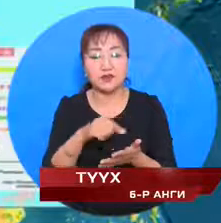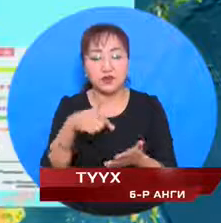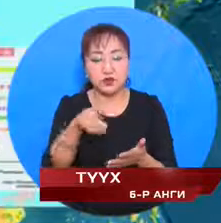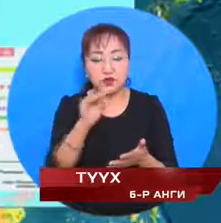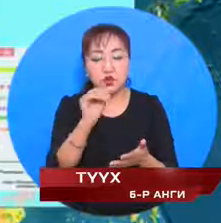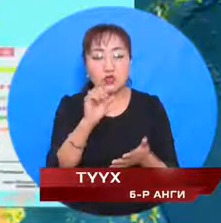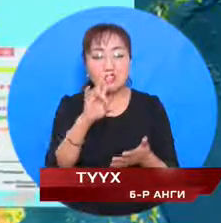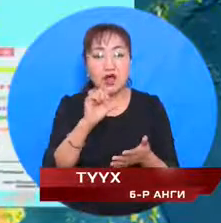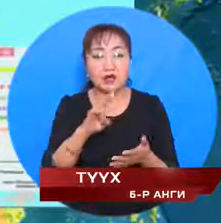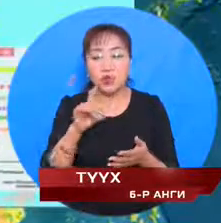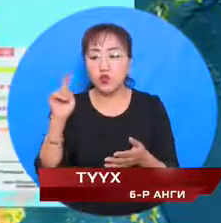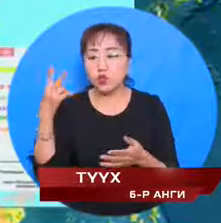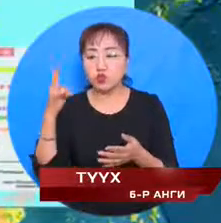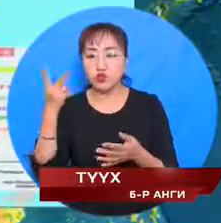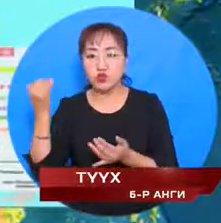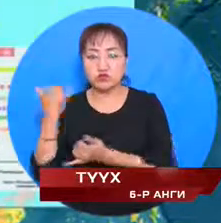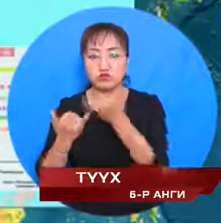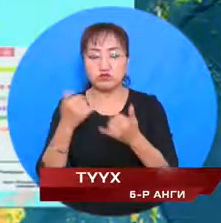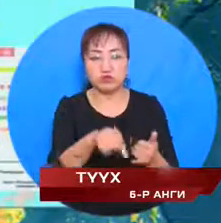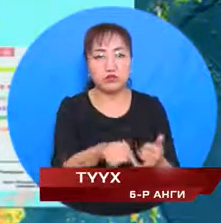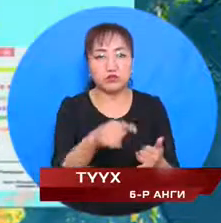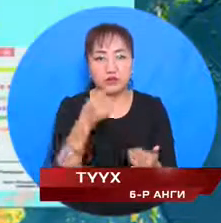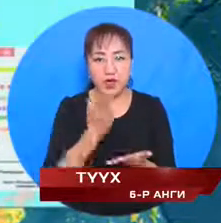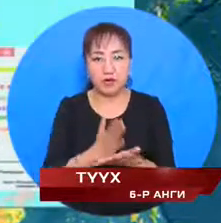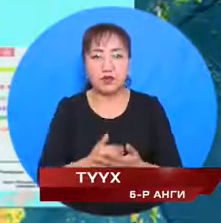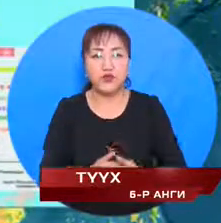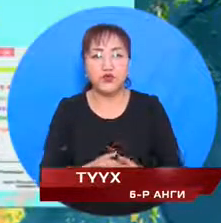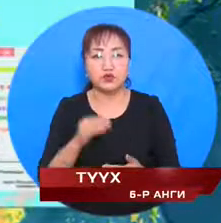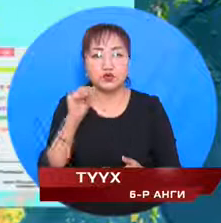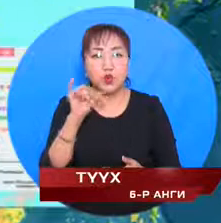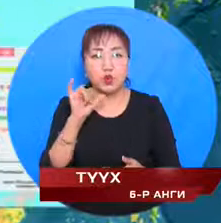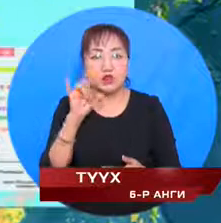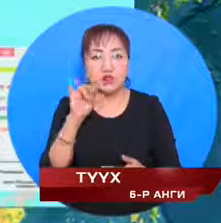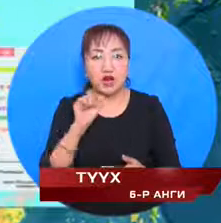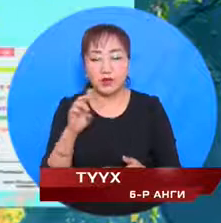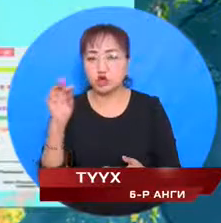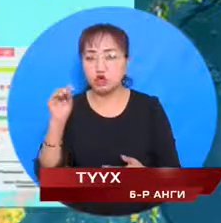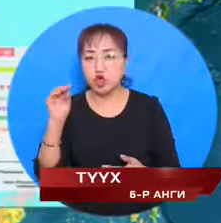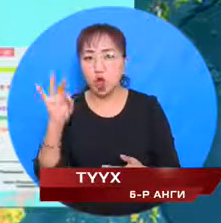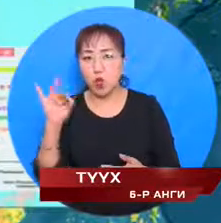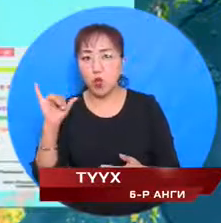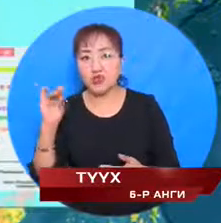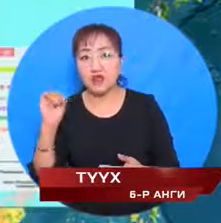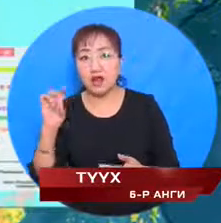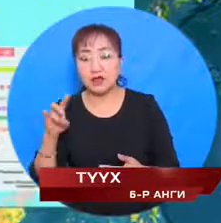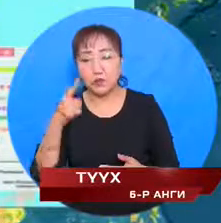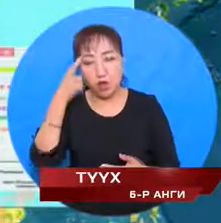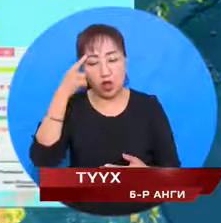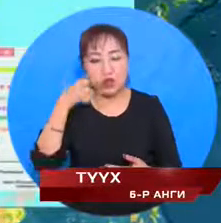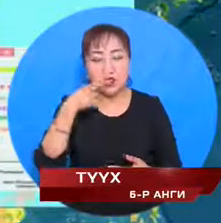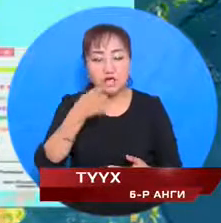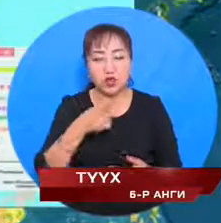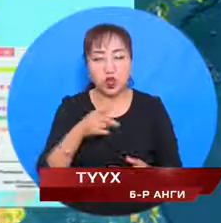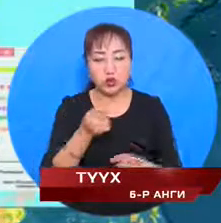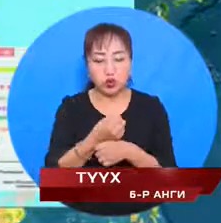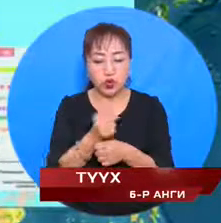хүннүүгээс гаралтай болохыг шууд зааж байна. Энэхүү жужаан Жоужаан гэдэг нэр бол Монгол хэлний нуруу